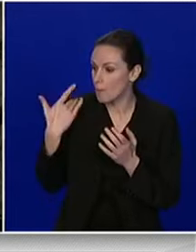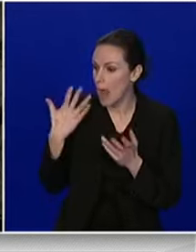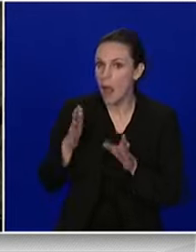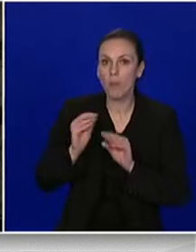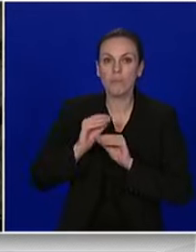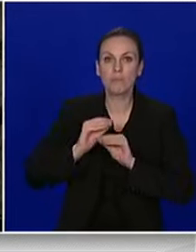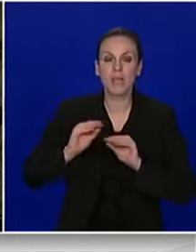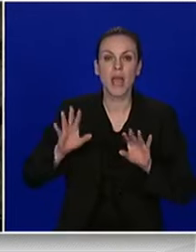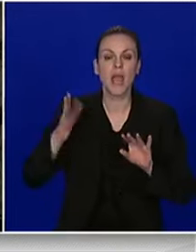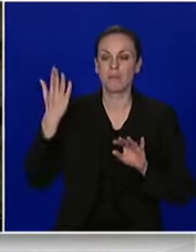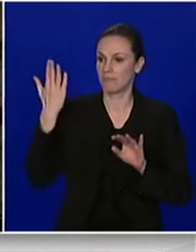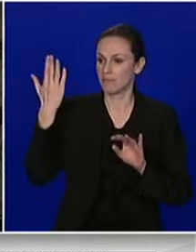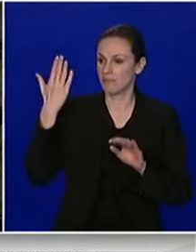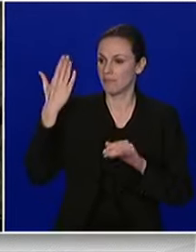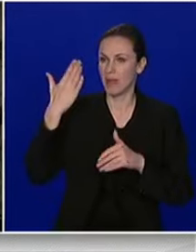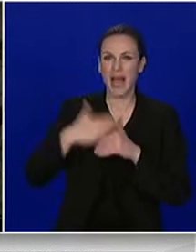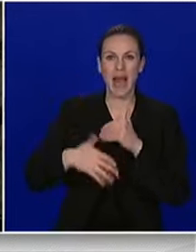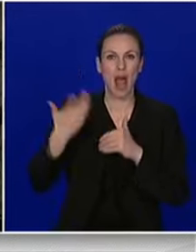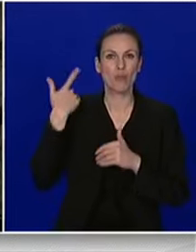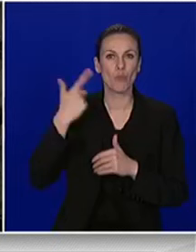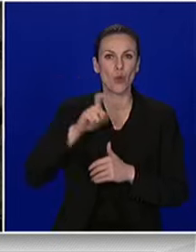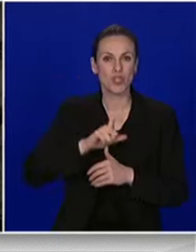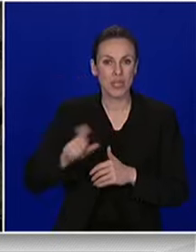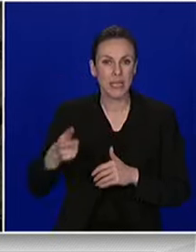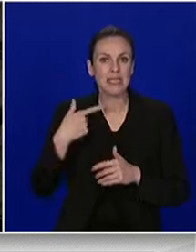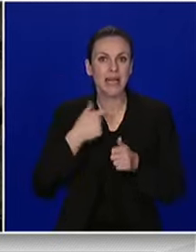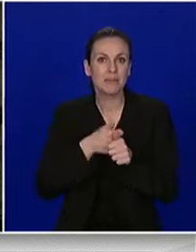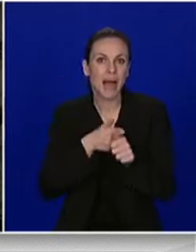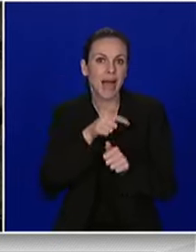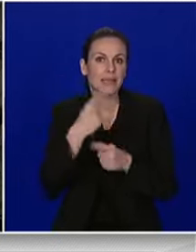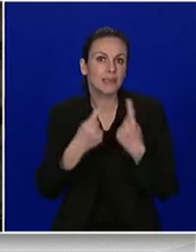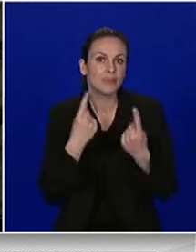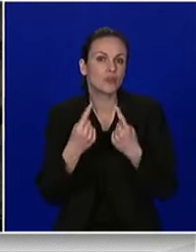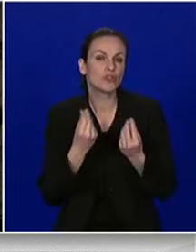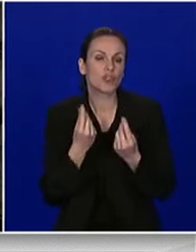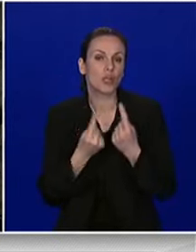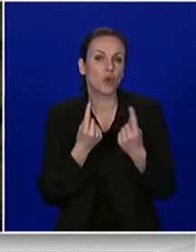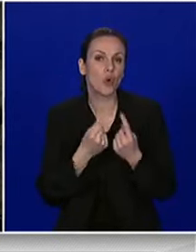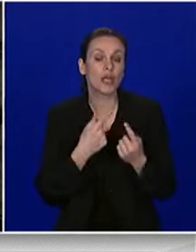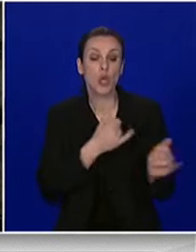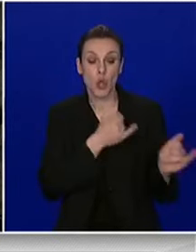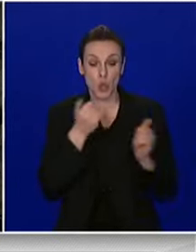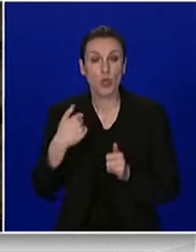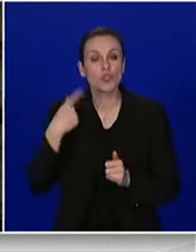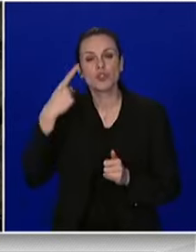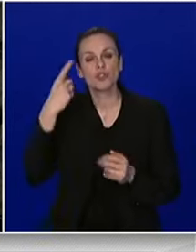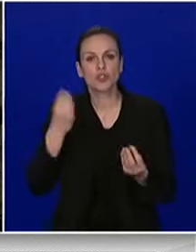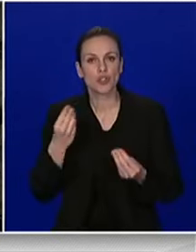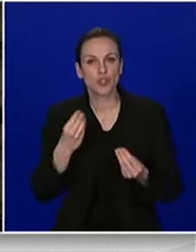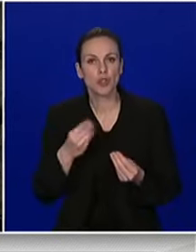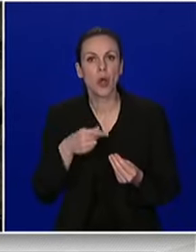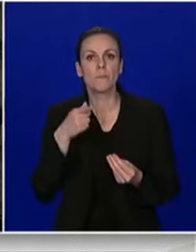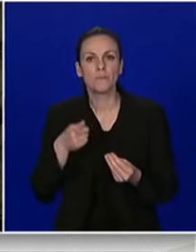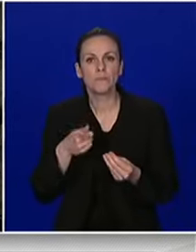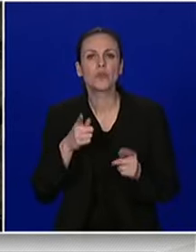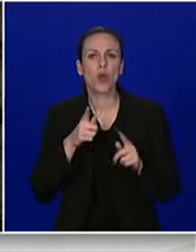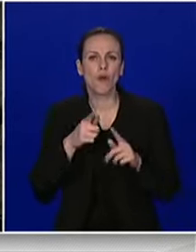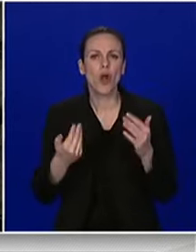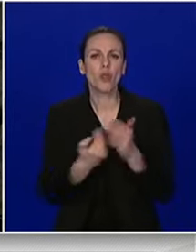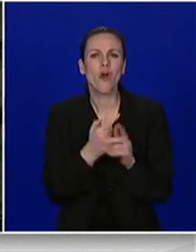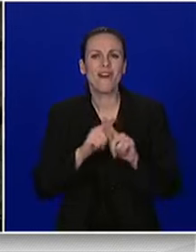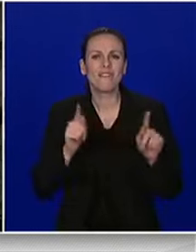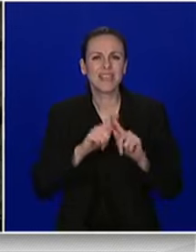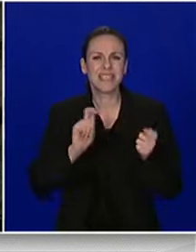krajem prošloga tjedna. Mi sad pažljivo pratimo tu situaciju. Ono što do sada znamo, da je to jedna od tih novih